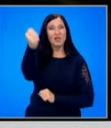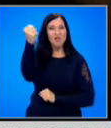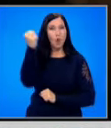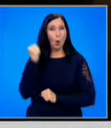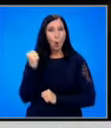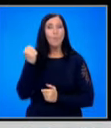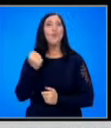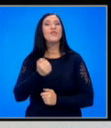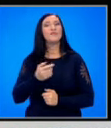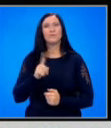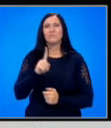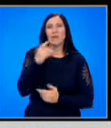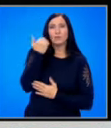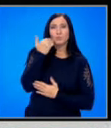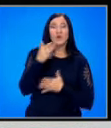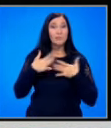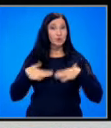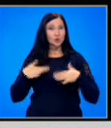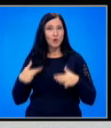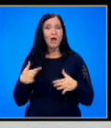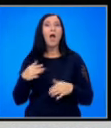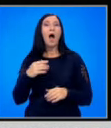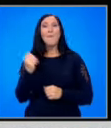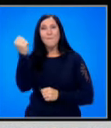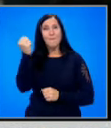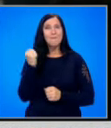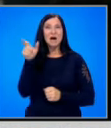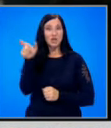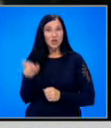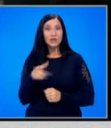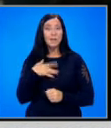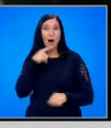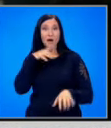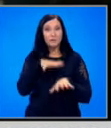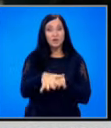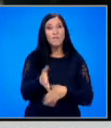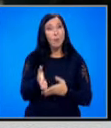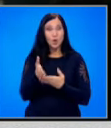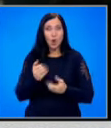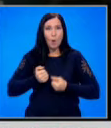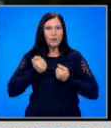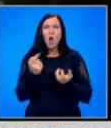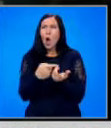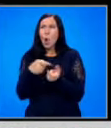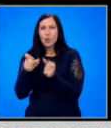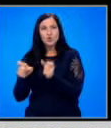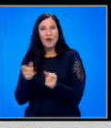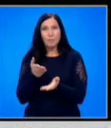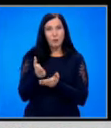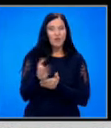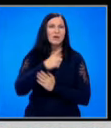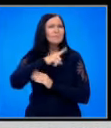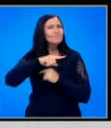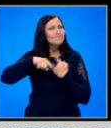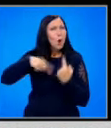почти в неизползваемо състояние. Машинистът е отдаден с кръвови зливи. Помощникът е оплашен. Колко пътници пътуваха в бързо? Бяха около 130,